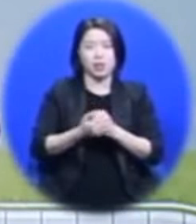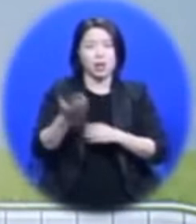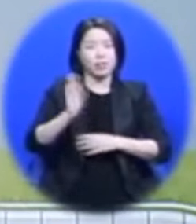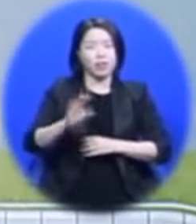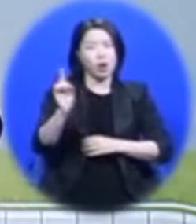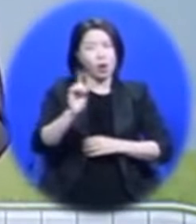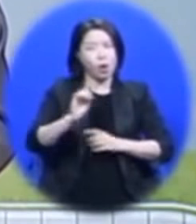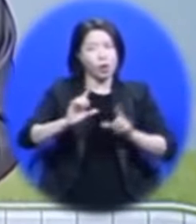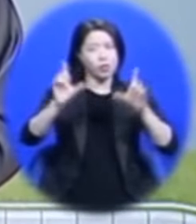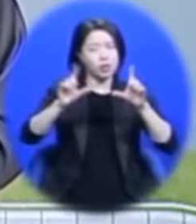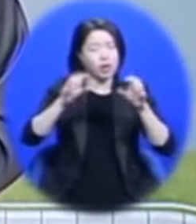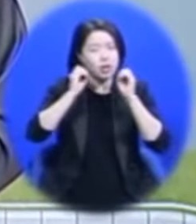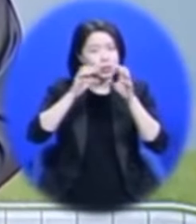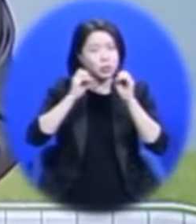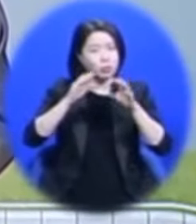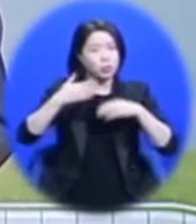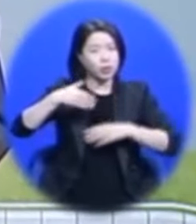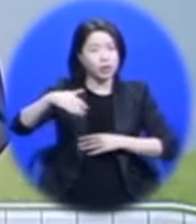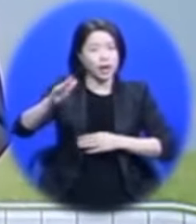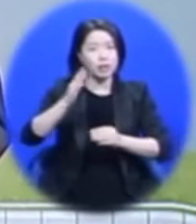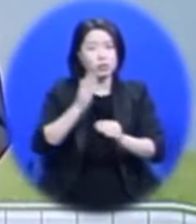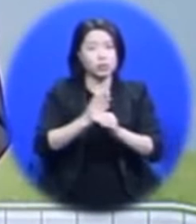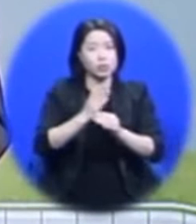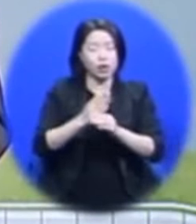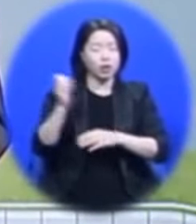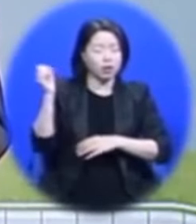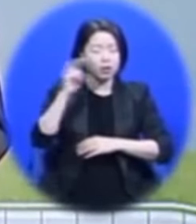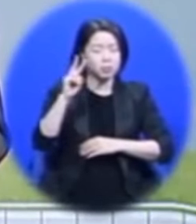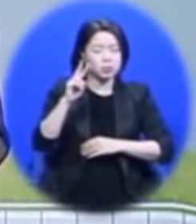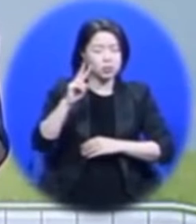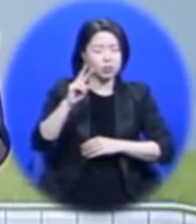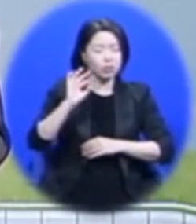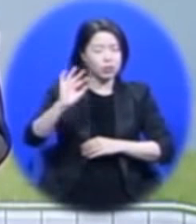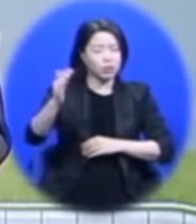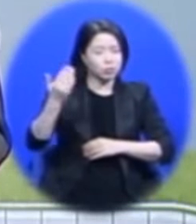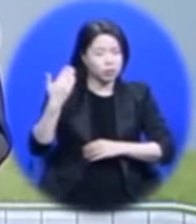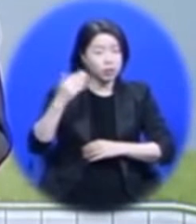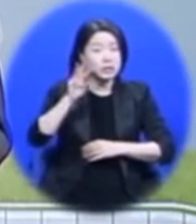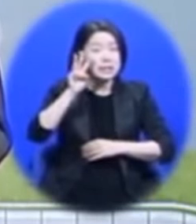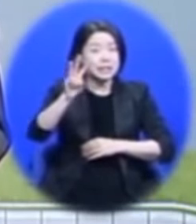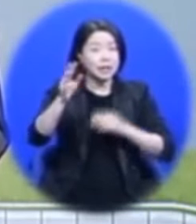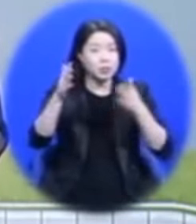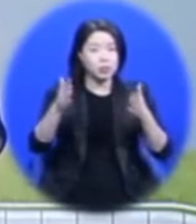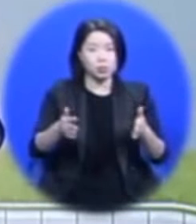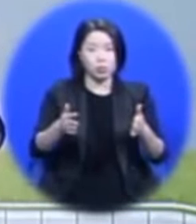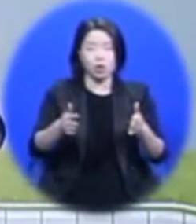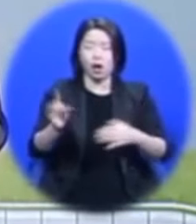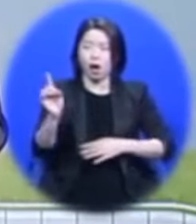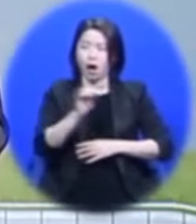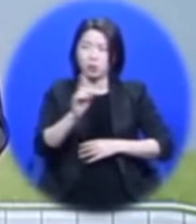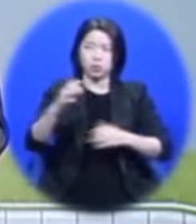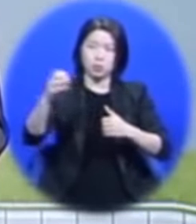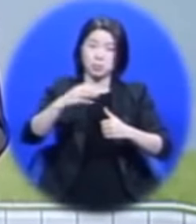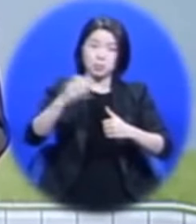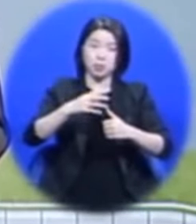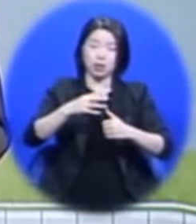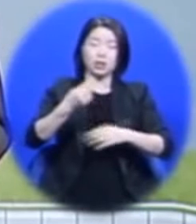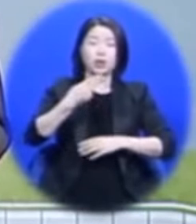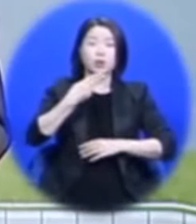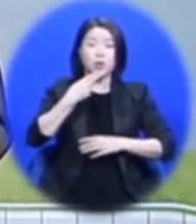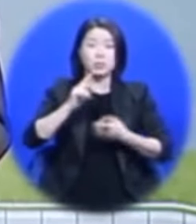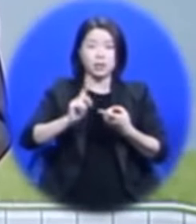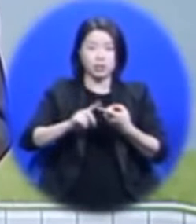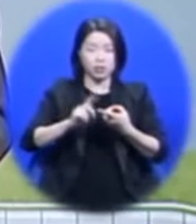날 전도를 하러 가시다가 갑자기 최근 3일 동안 아무런 핍박이 없었다는